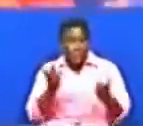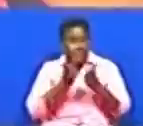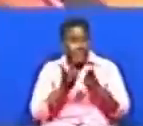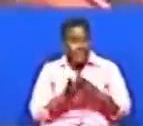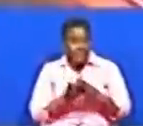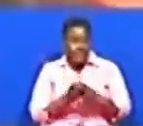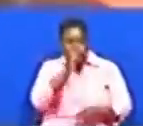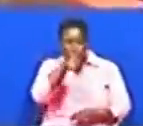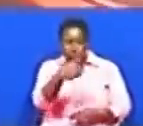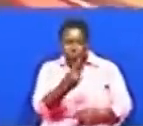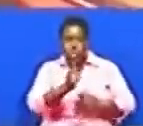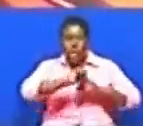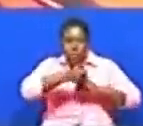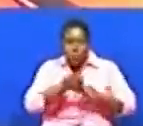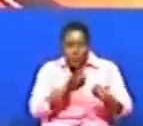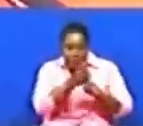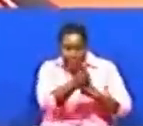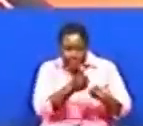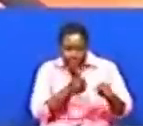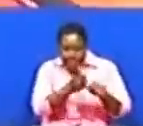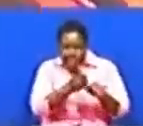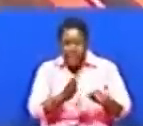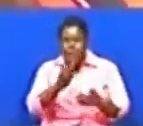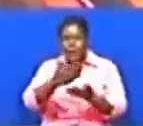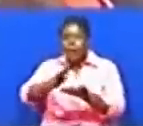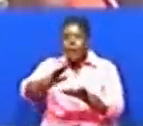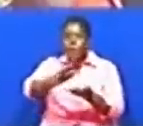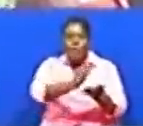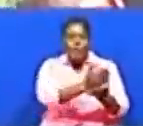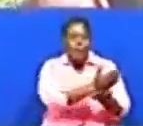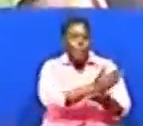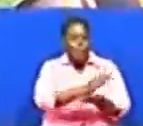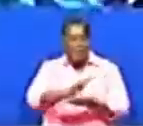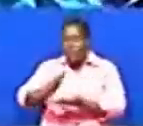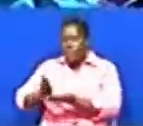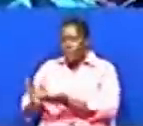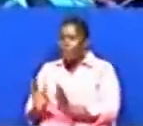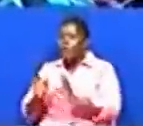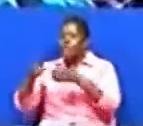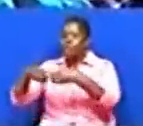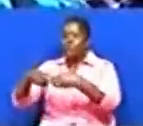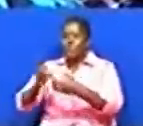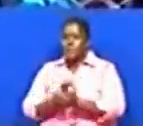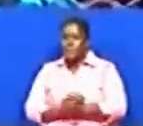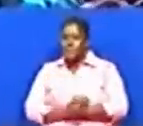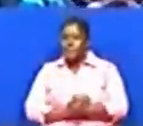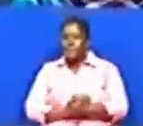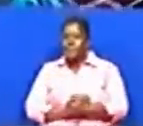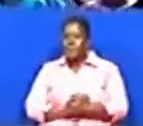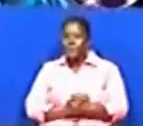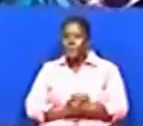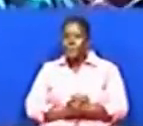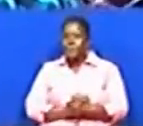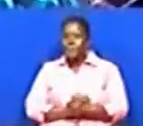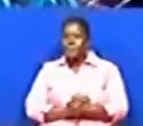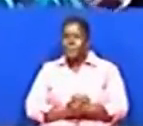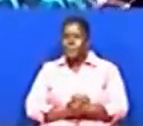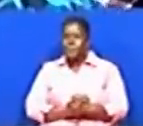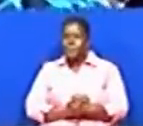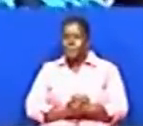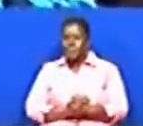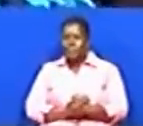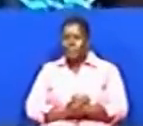nao unahusisha mtu mmoja ambaye anakuwa na kisu na kugawa kwa lioko katika kundi lake.